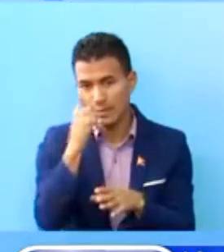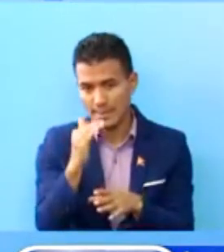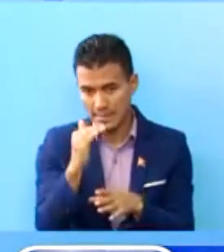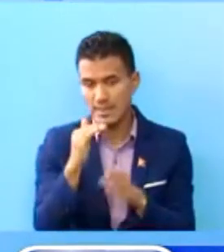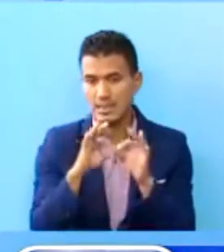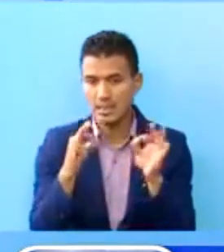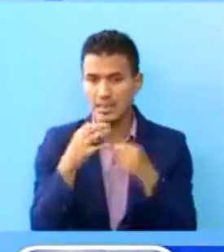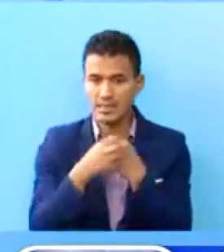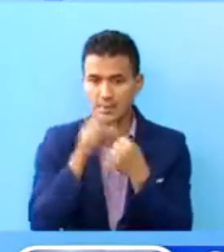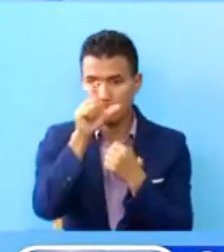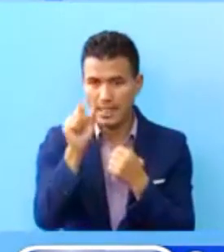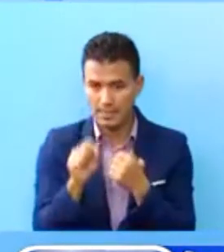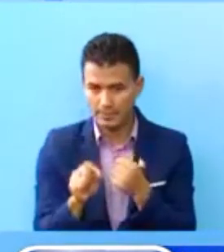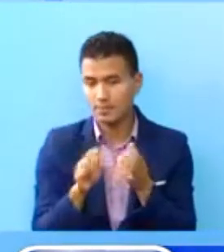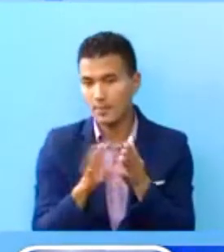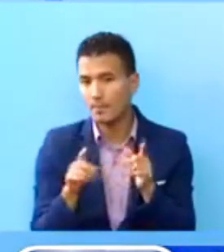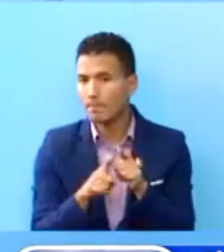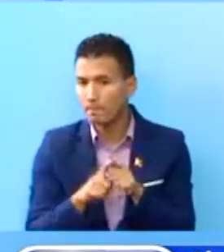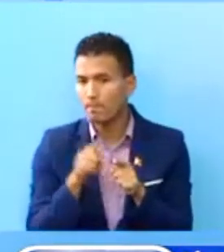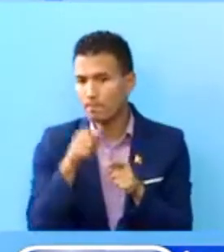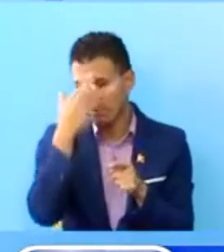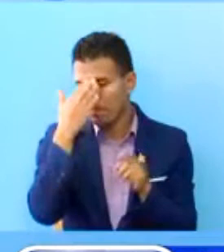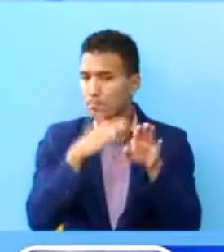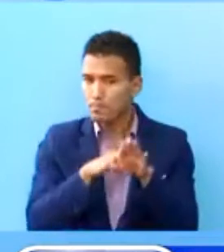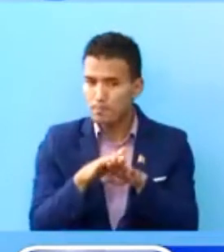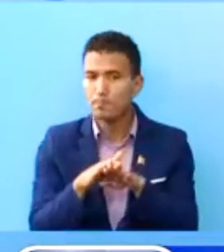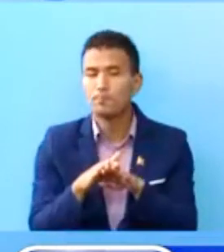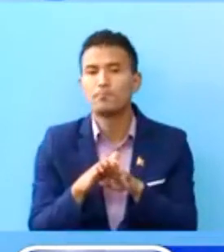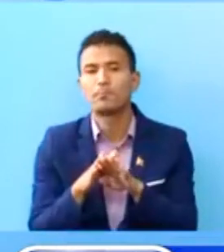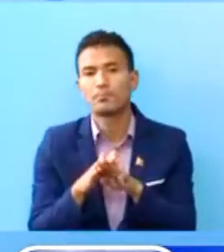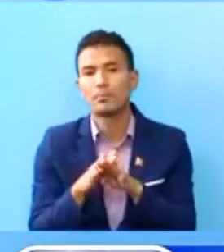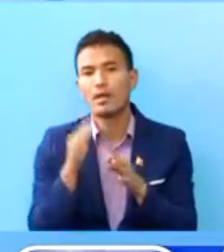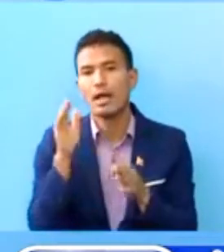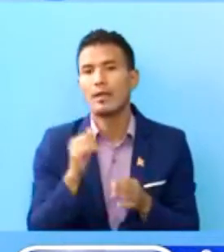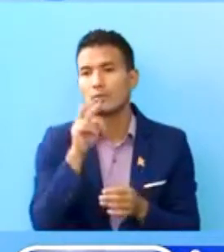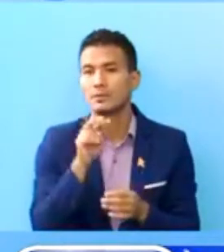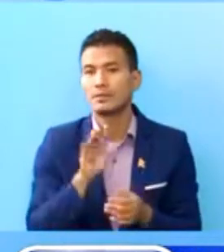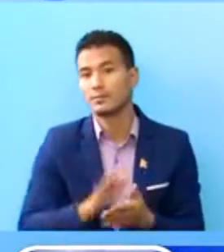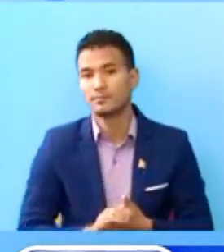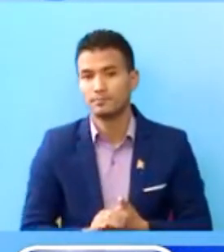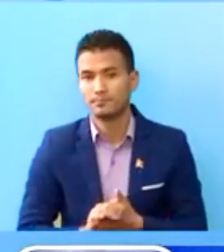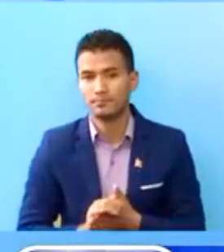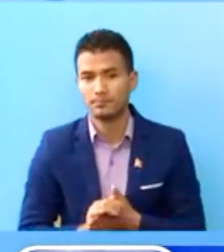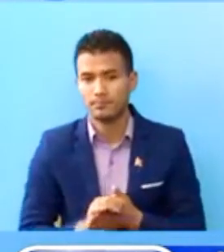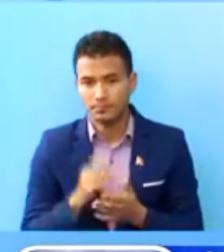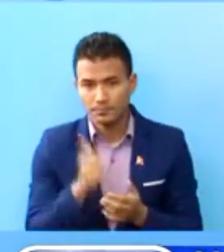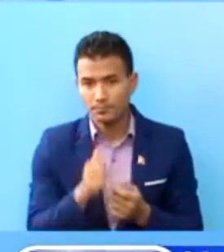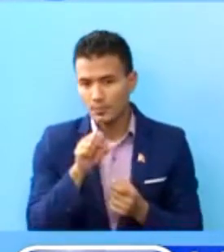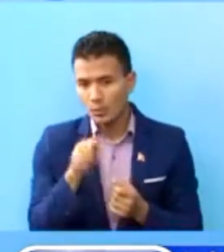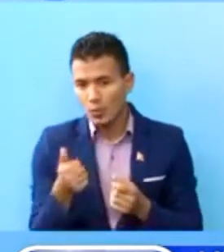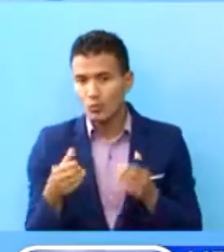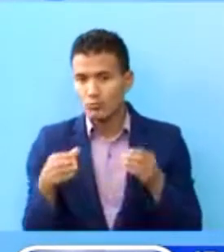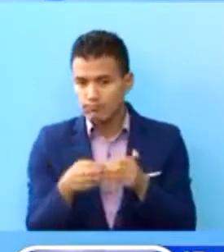लगायत देशहरू र मालदिप्स लगायत देशहरूबाट पनि यी बिरामीहरू सङ्क्रमितहरू आएको अवस्था छ। अब अर्को